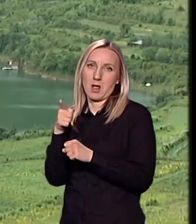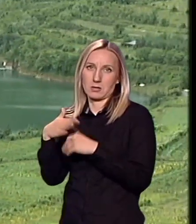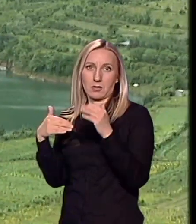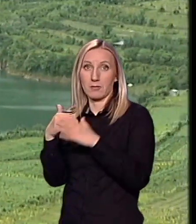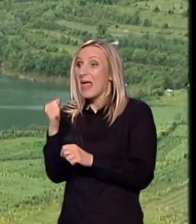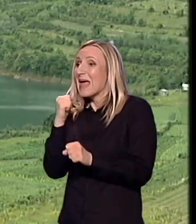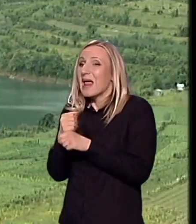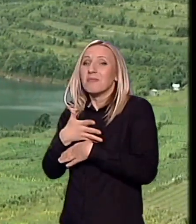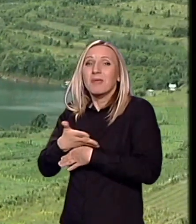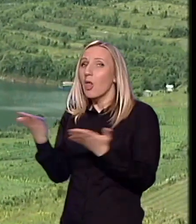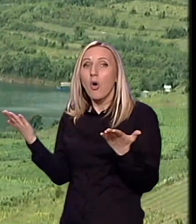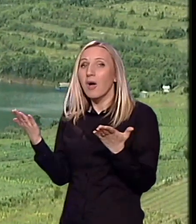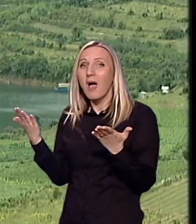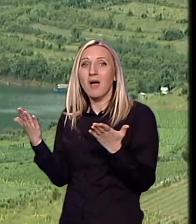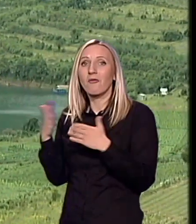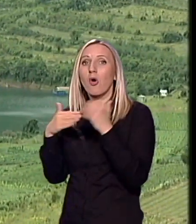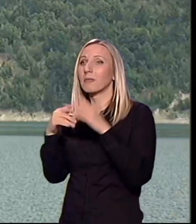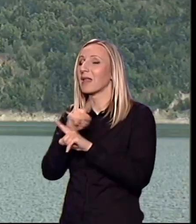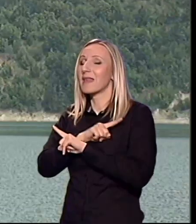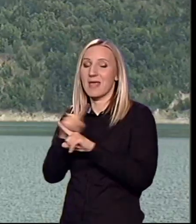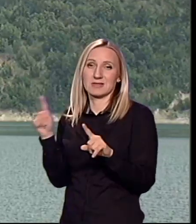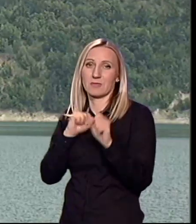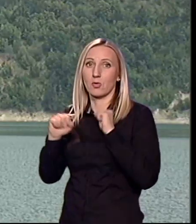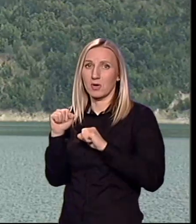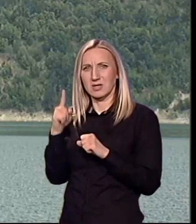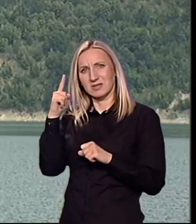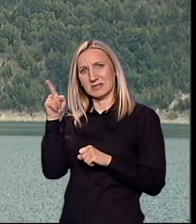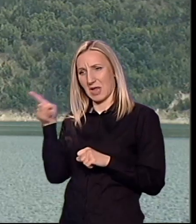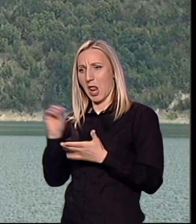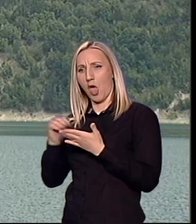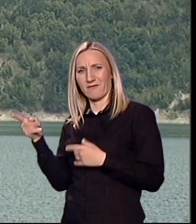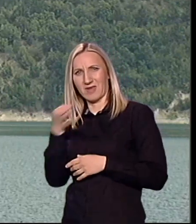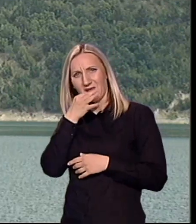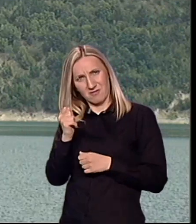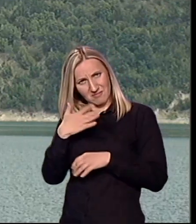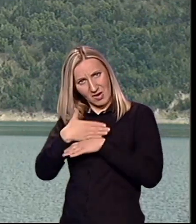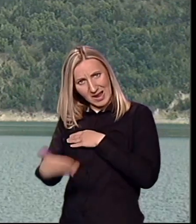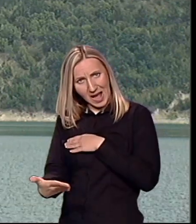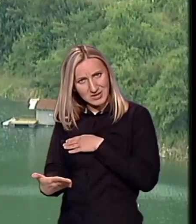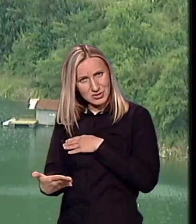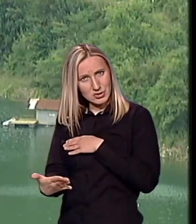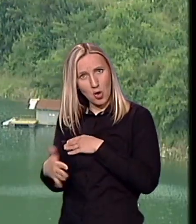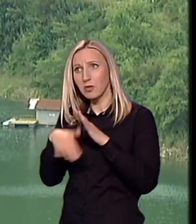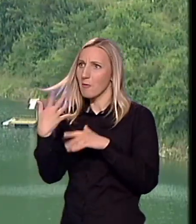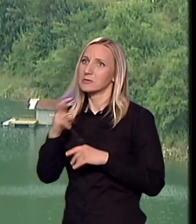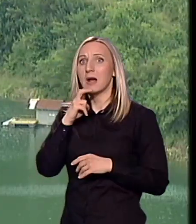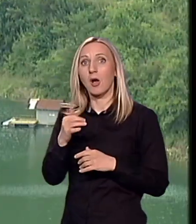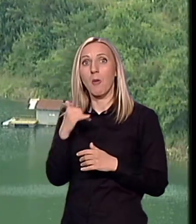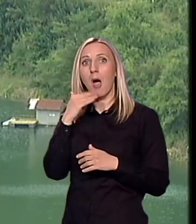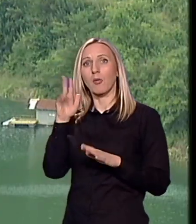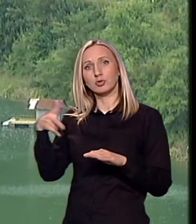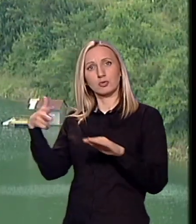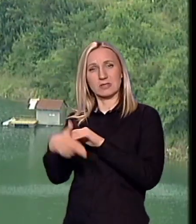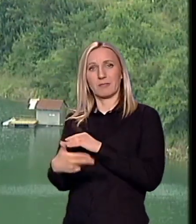bilo kog objekta ne sme da ugrozi vodosnabdevanje i bezbednost ljudi. Ali nije to ipak malo kasno da na neki način gasimo požar ako možemo da ga prvo